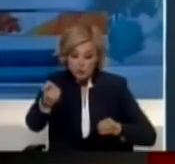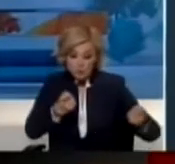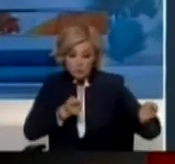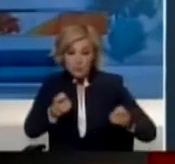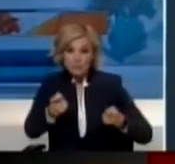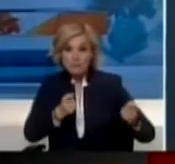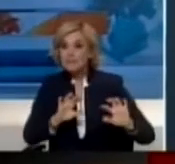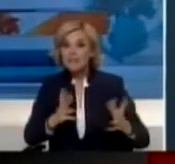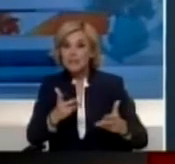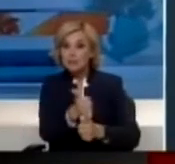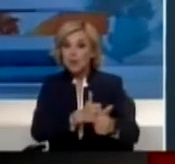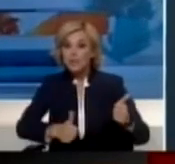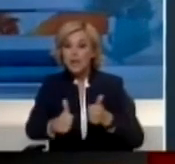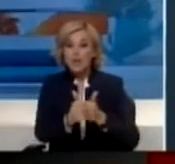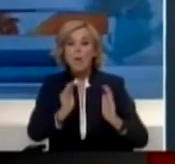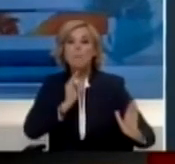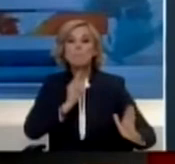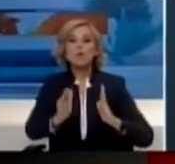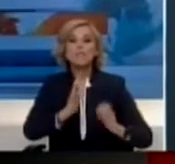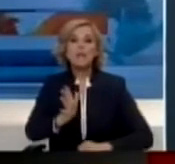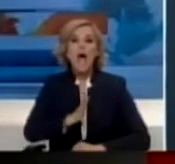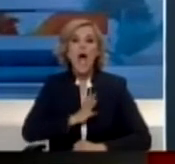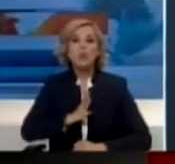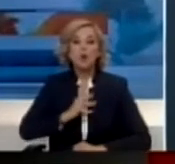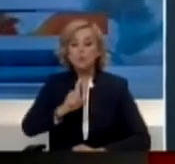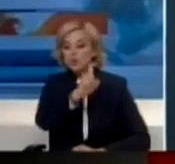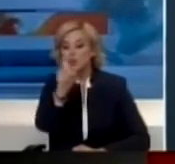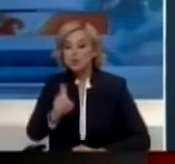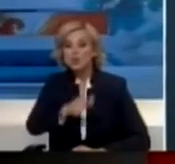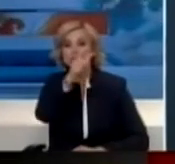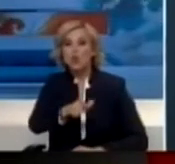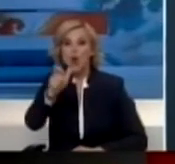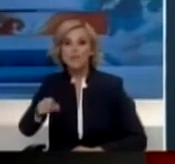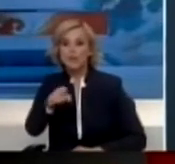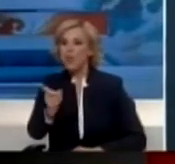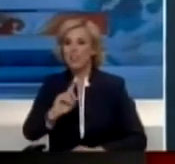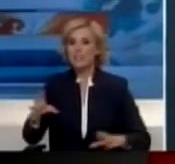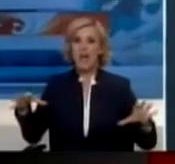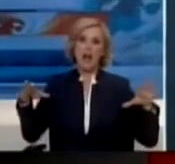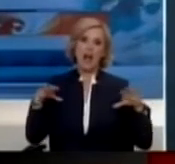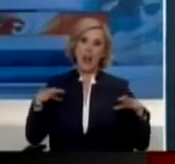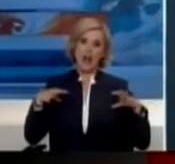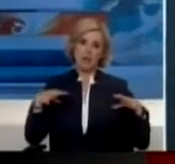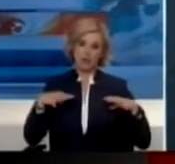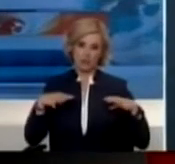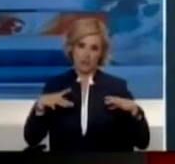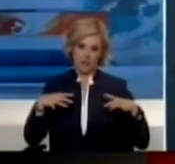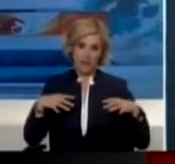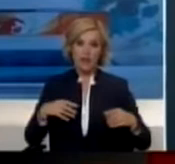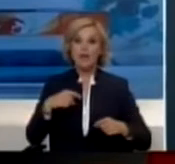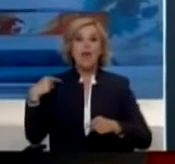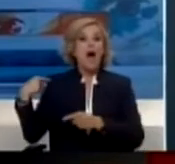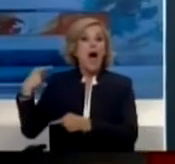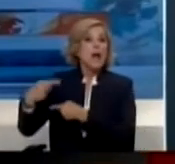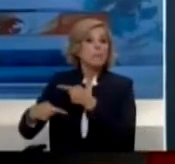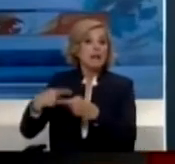ζωής των πολιτών. Και σε αυτό δεν επιτρέπεται καμία χαλάρωση, κανένας εφησυχασμός. Αν υπάρχει κάτι που διδάσκει η εμπειρία από το